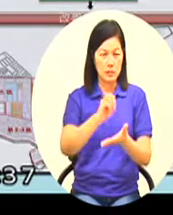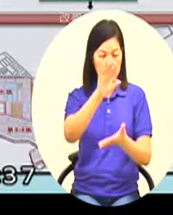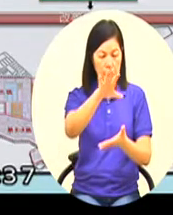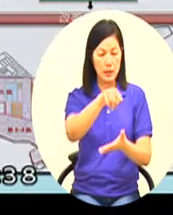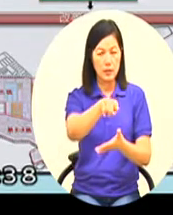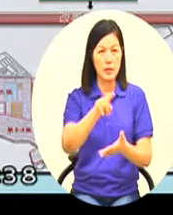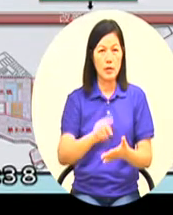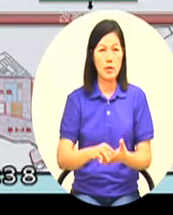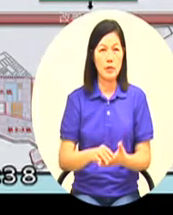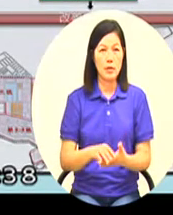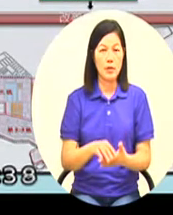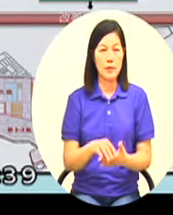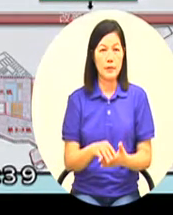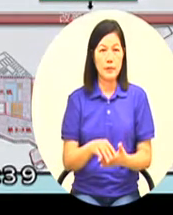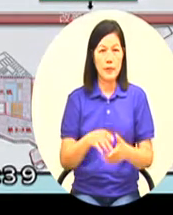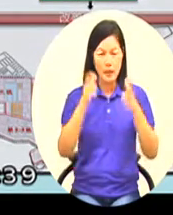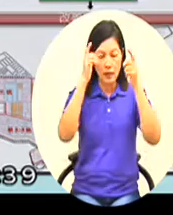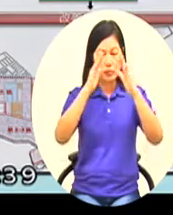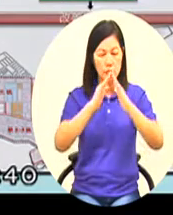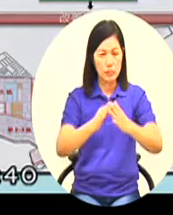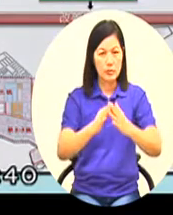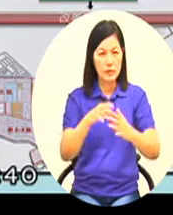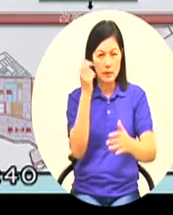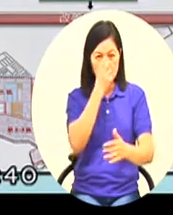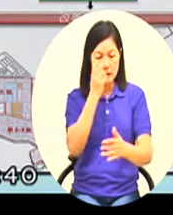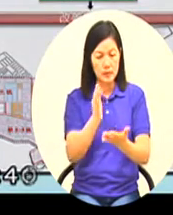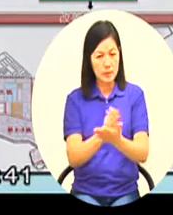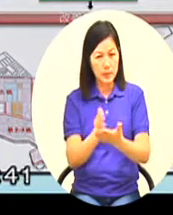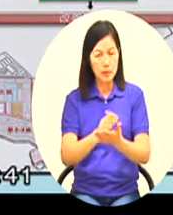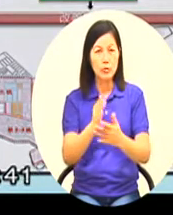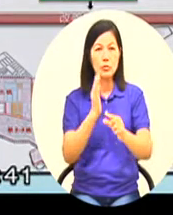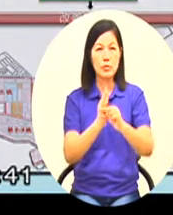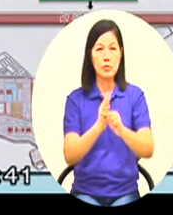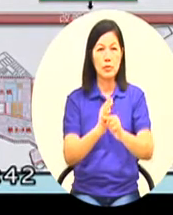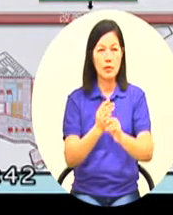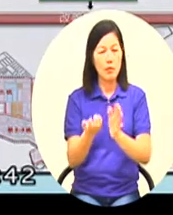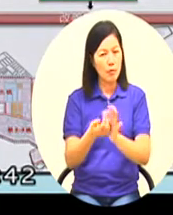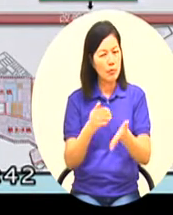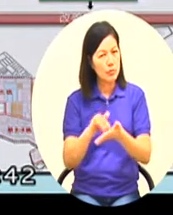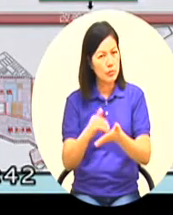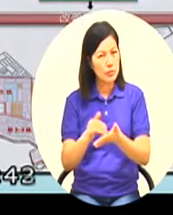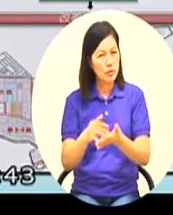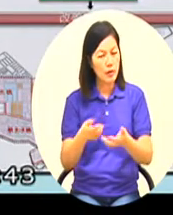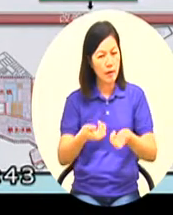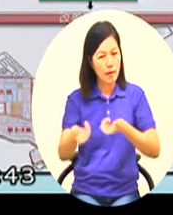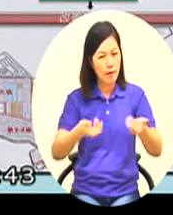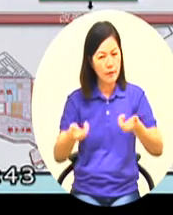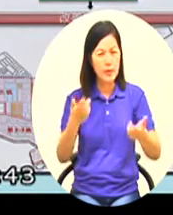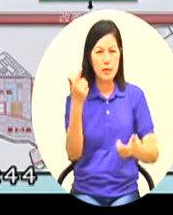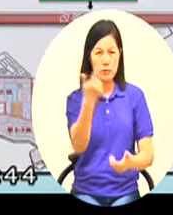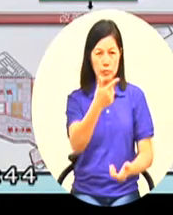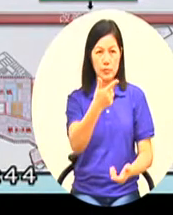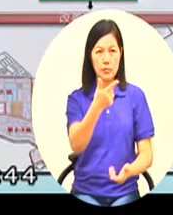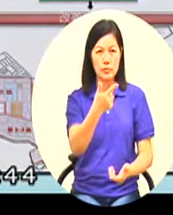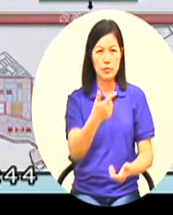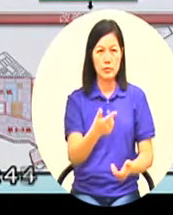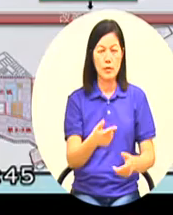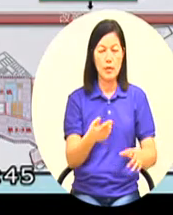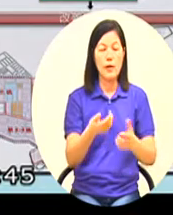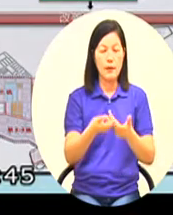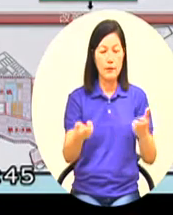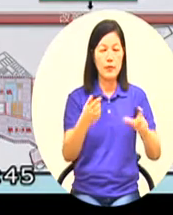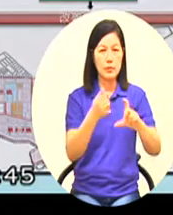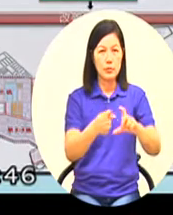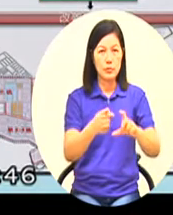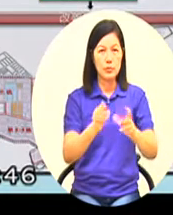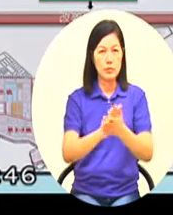查，那这个计划也目前还在审查中，预计他们要分成6区，分区分期来进行后